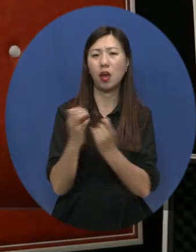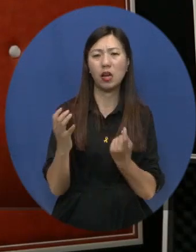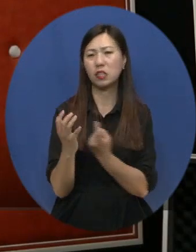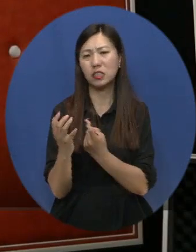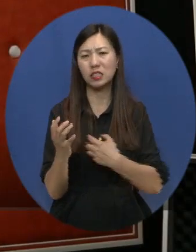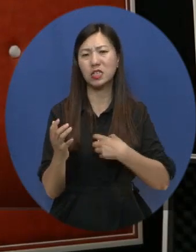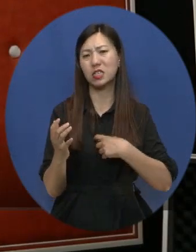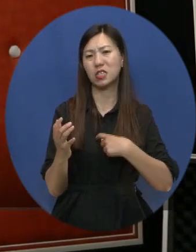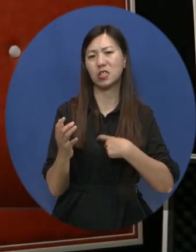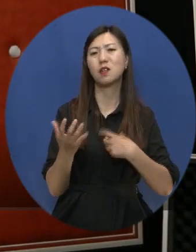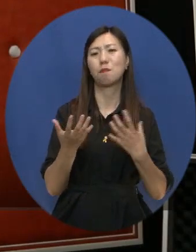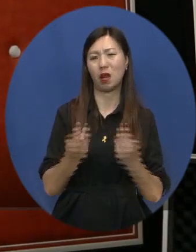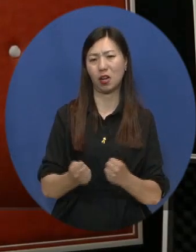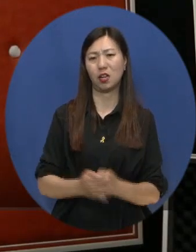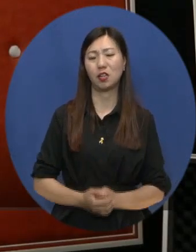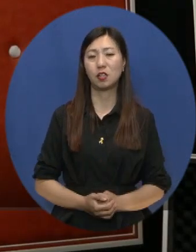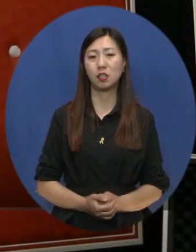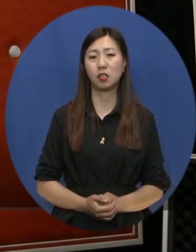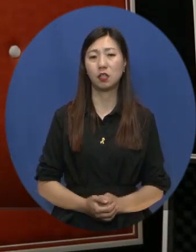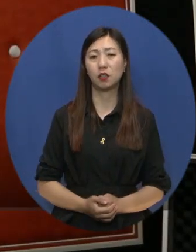거죠. 그래서